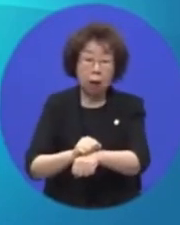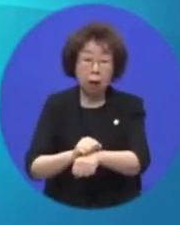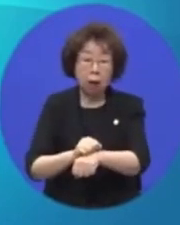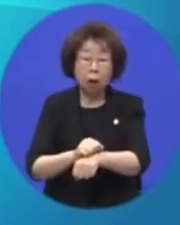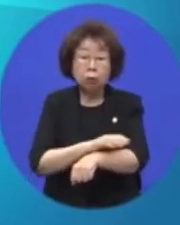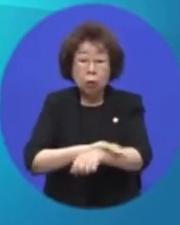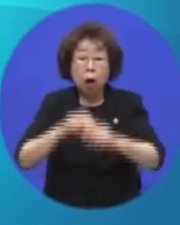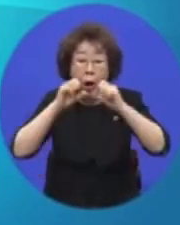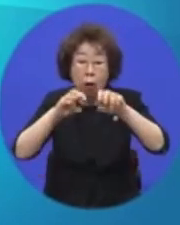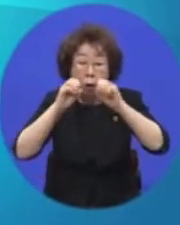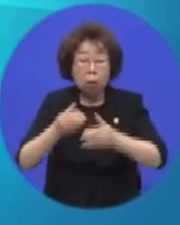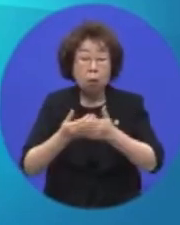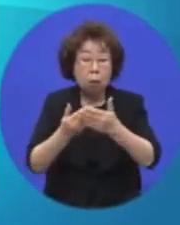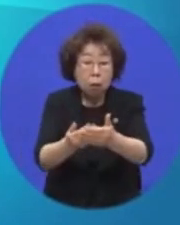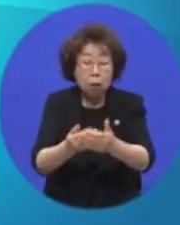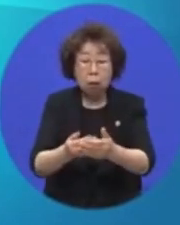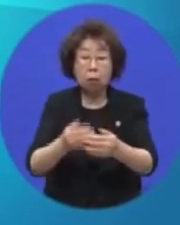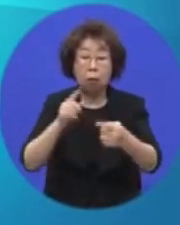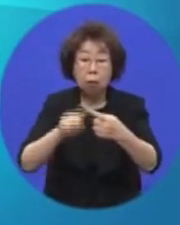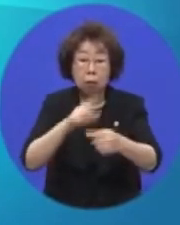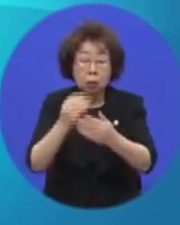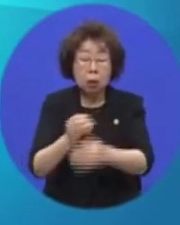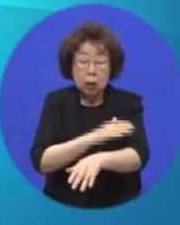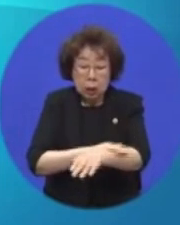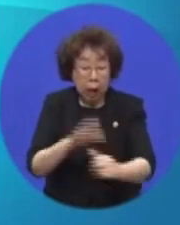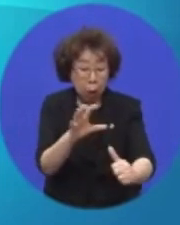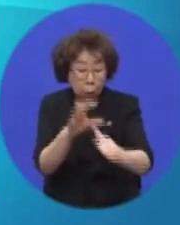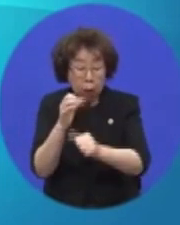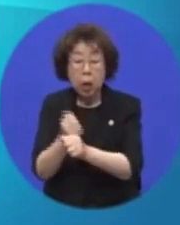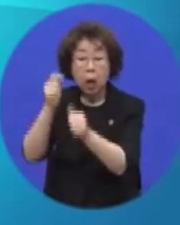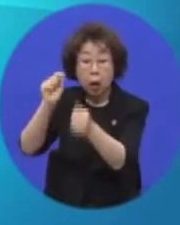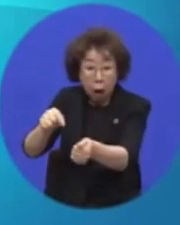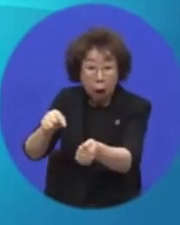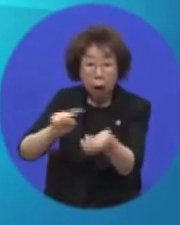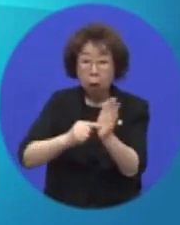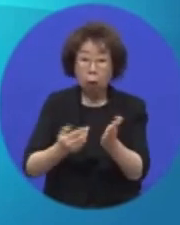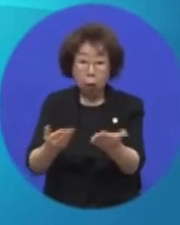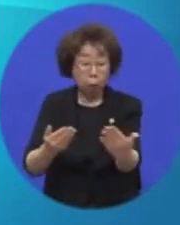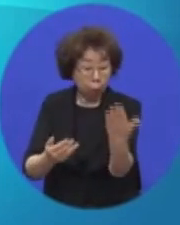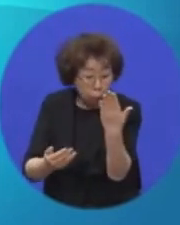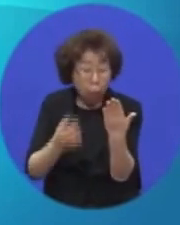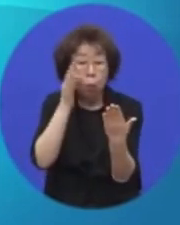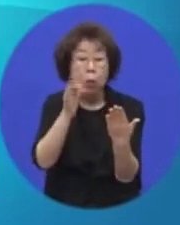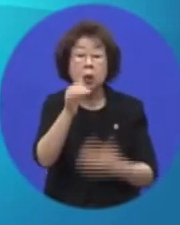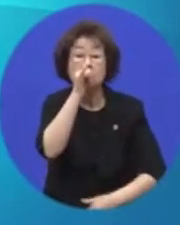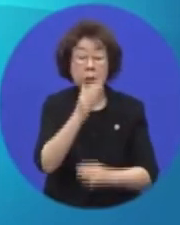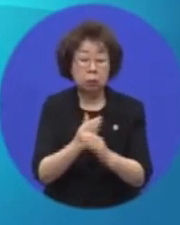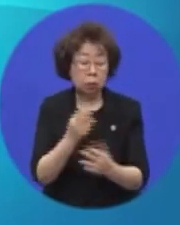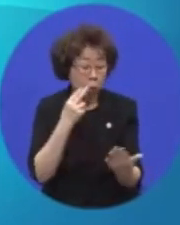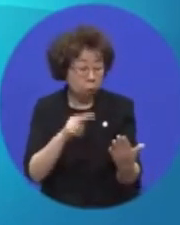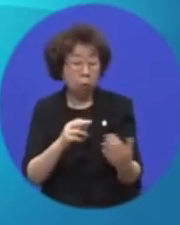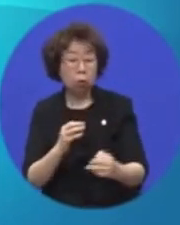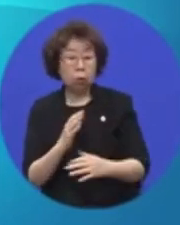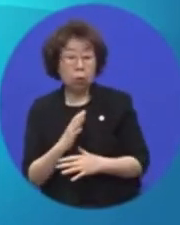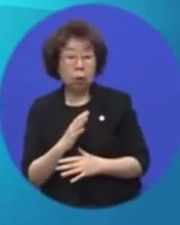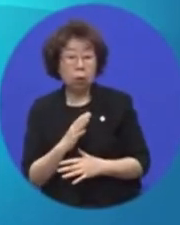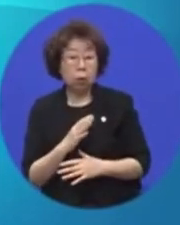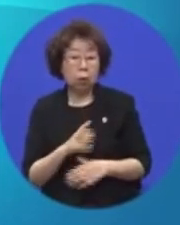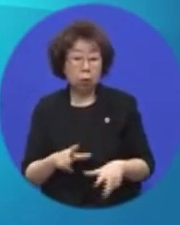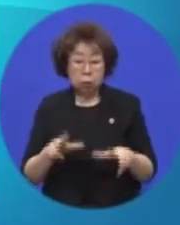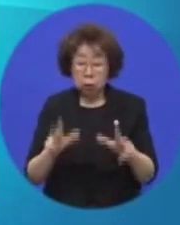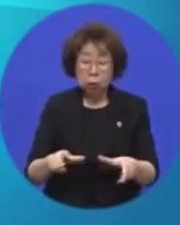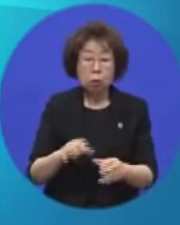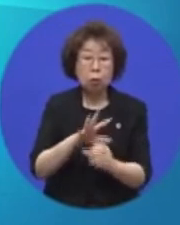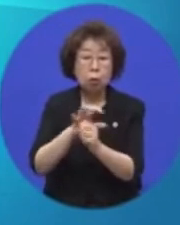적극 홍보하고 이 사태를 좀 잘 활용해라 라는 지침이 내려와 떠 라구요 놀랬어요 지금 이렇게